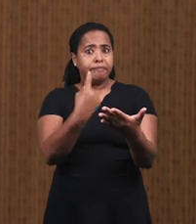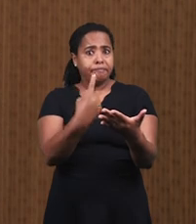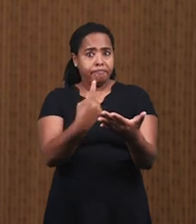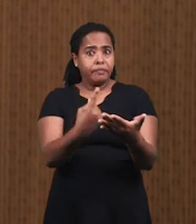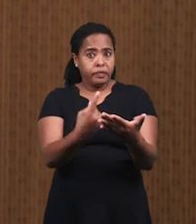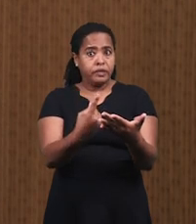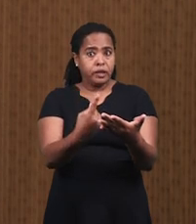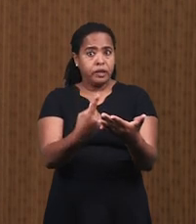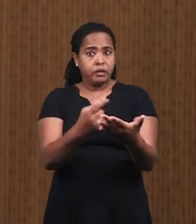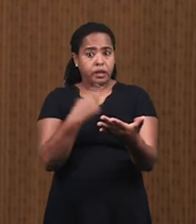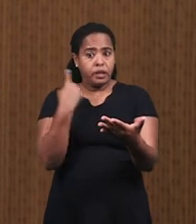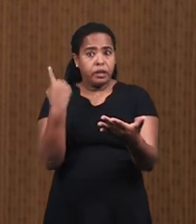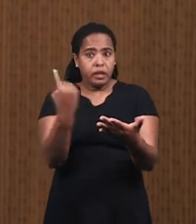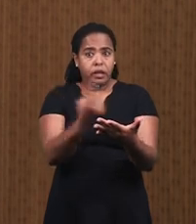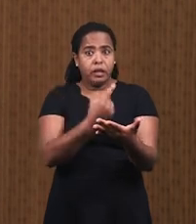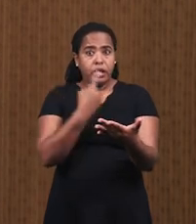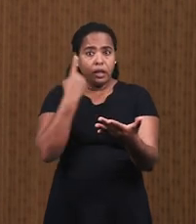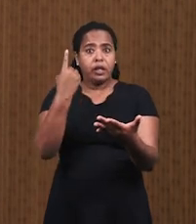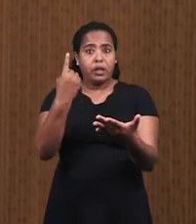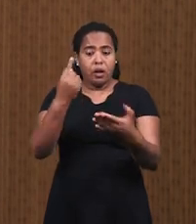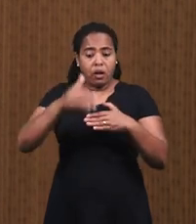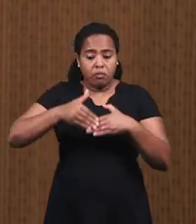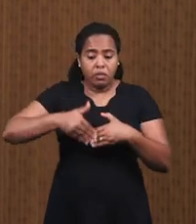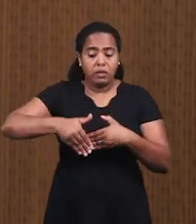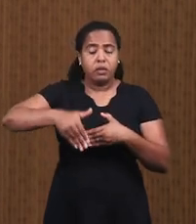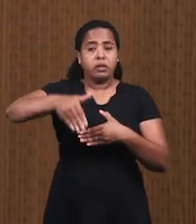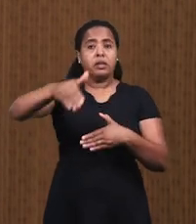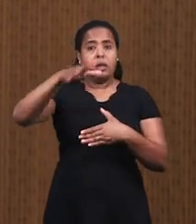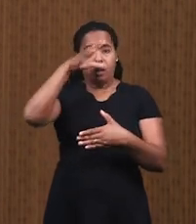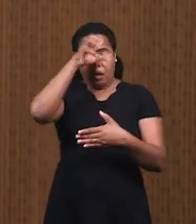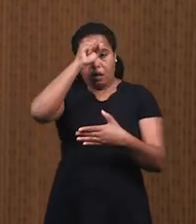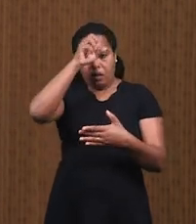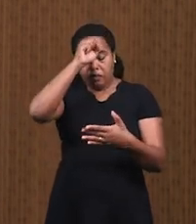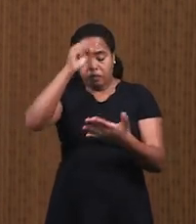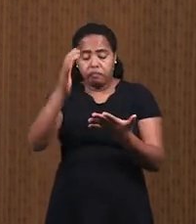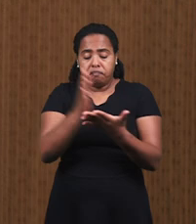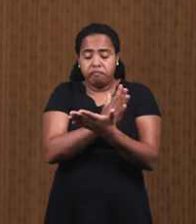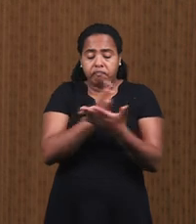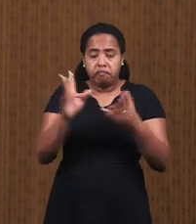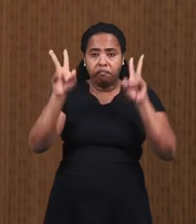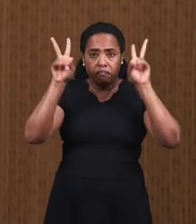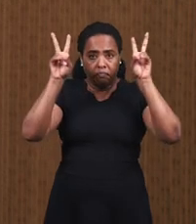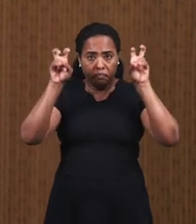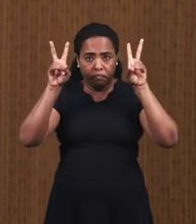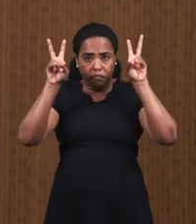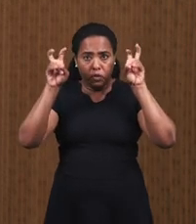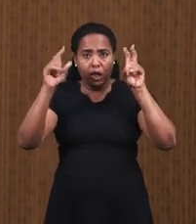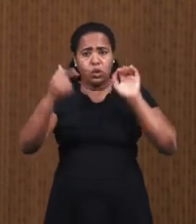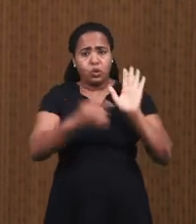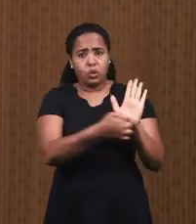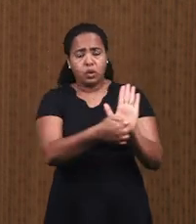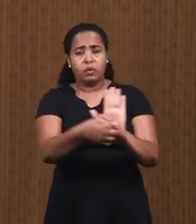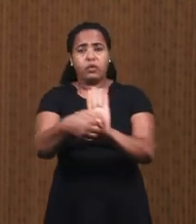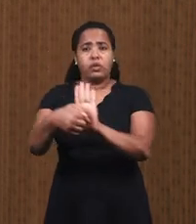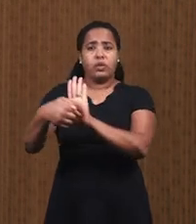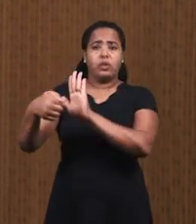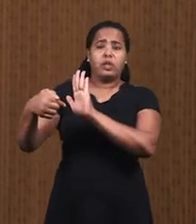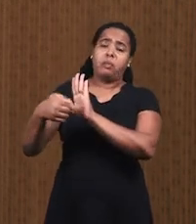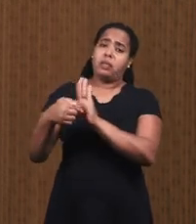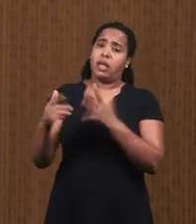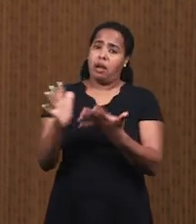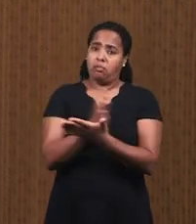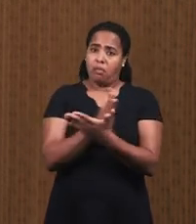в интересных моментах. И мы будем рассматривать это на